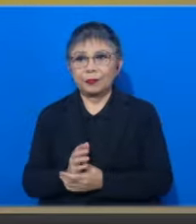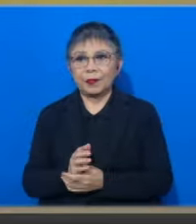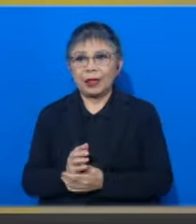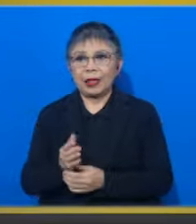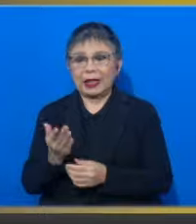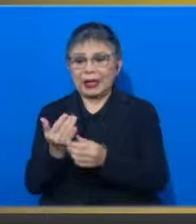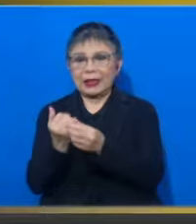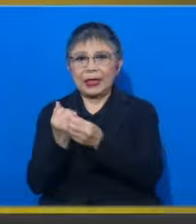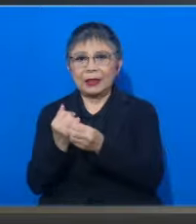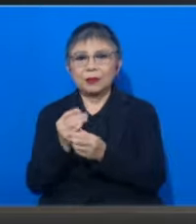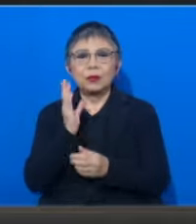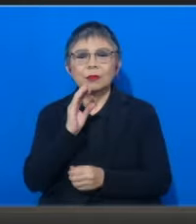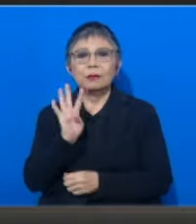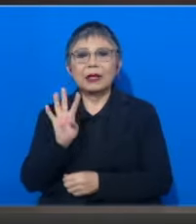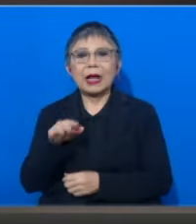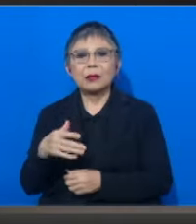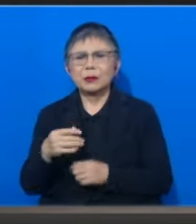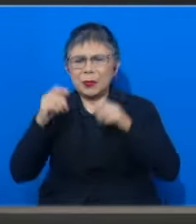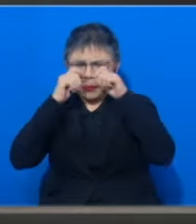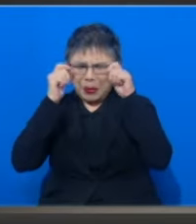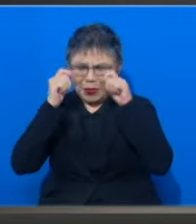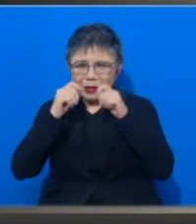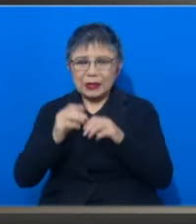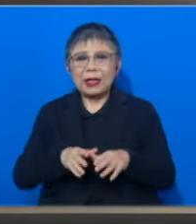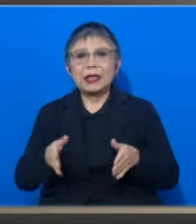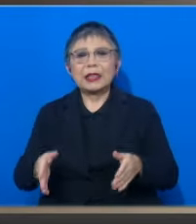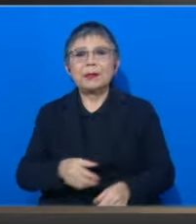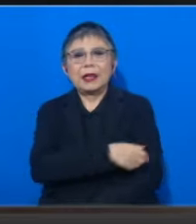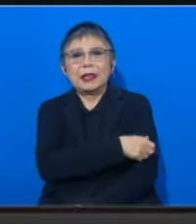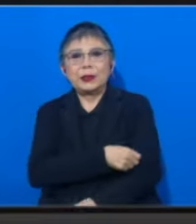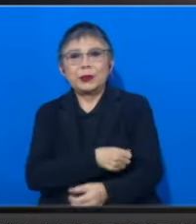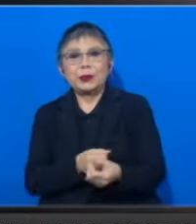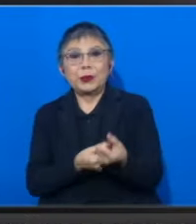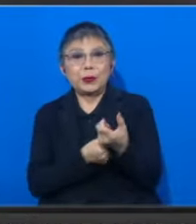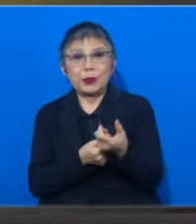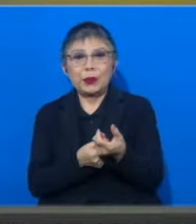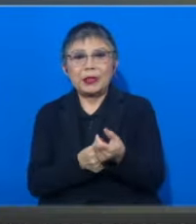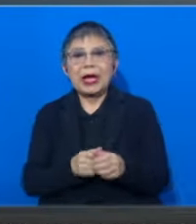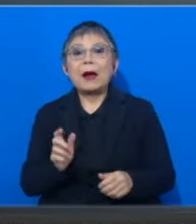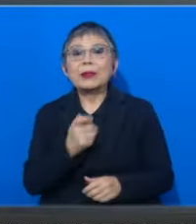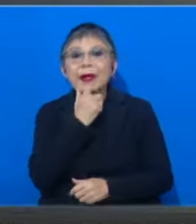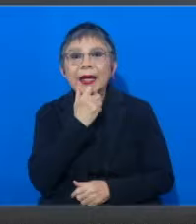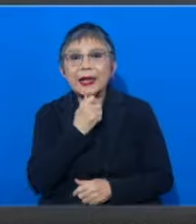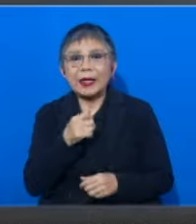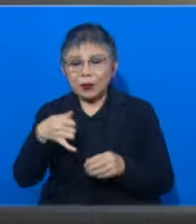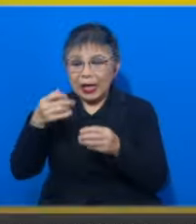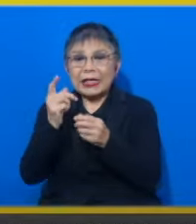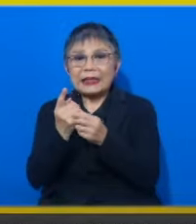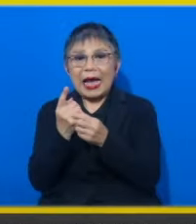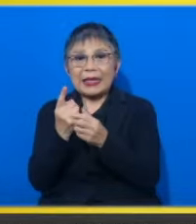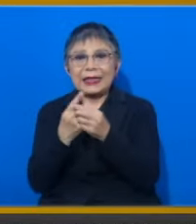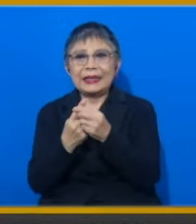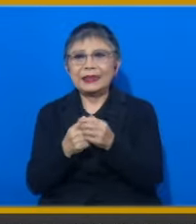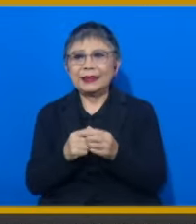Dan bocah perempuan berusia 4 tahun ini terus menangis saat dibawa ke pos unit pemadam kebakaran terdekat oleh sang nenek untuk melepaskan